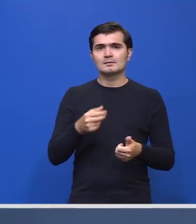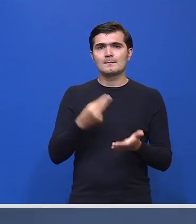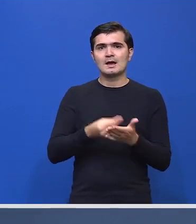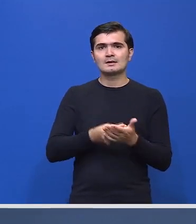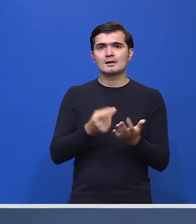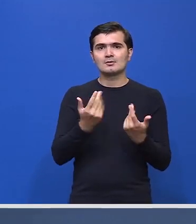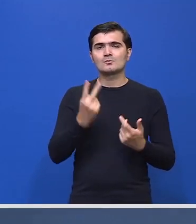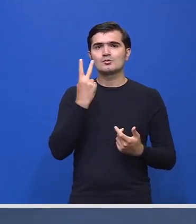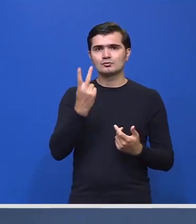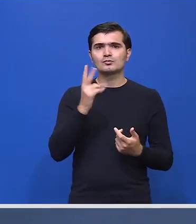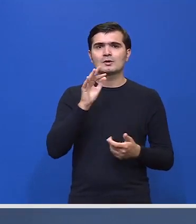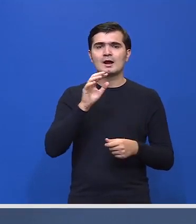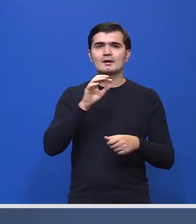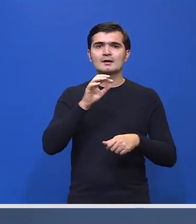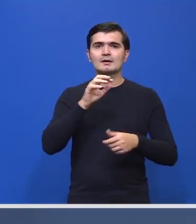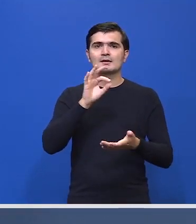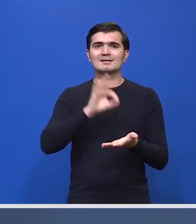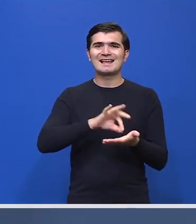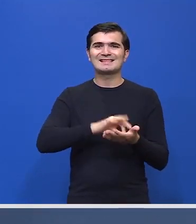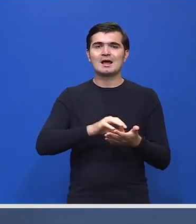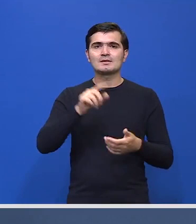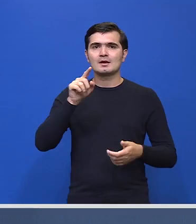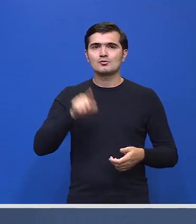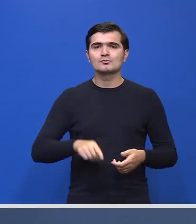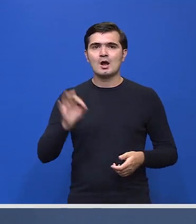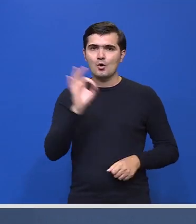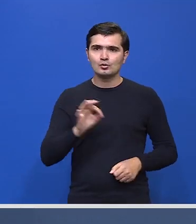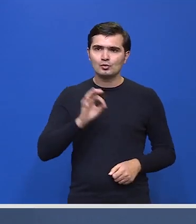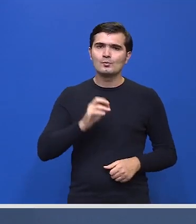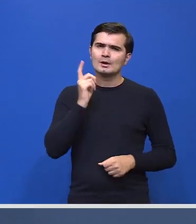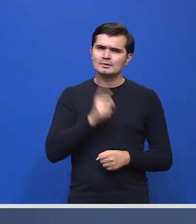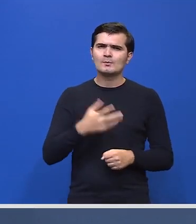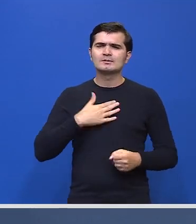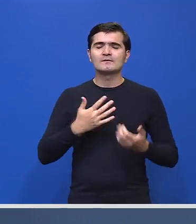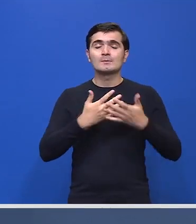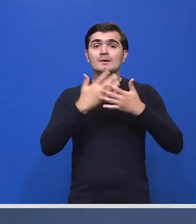cu termen luna octombrie, va trebui să avem limpezită